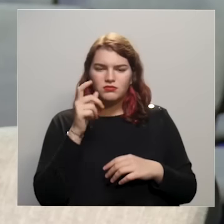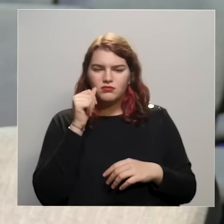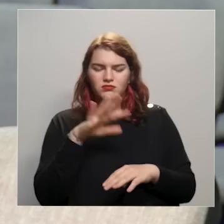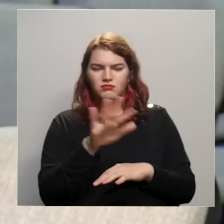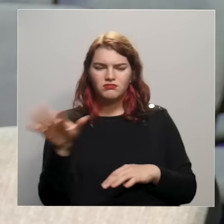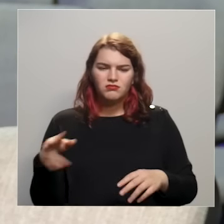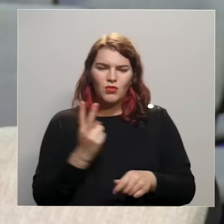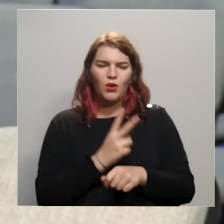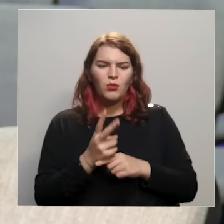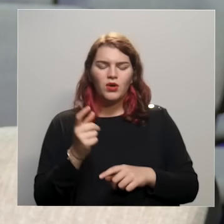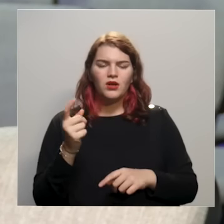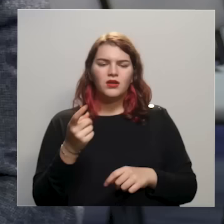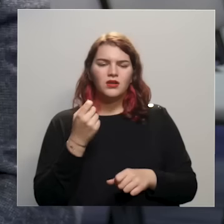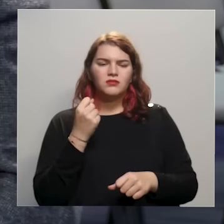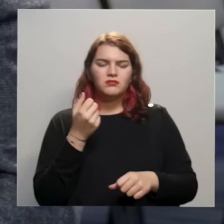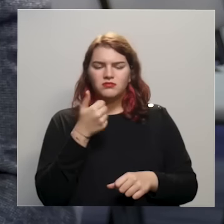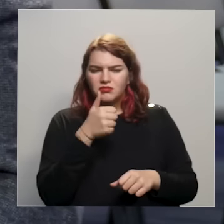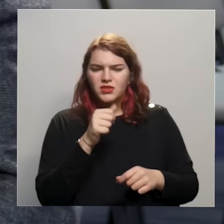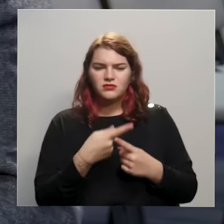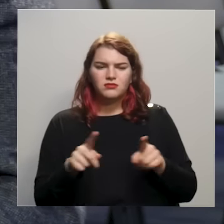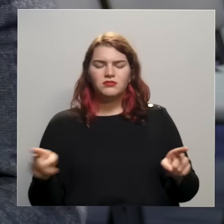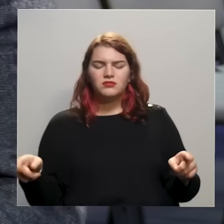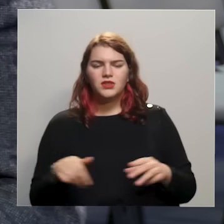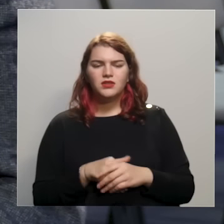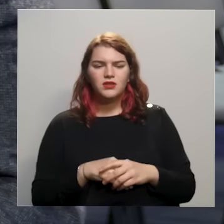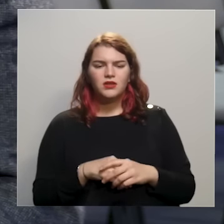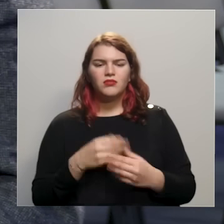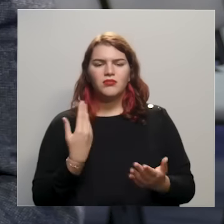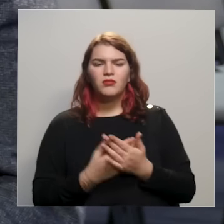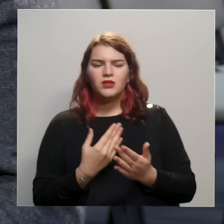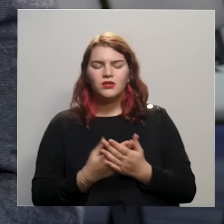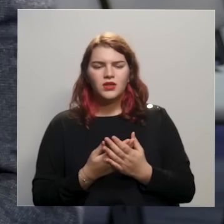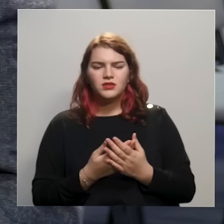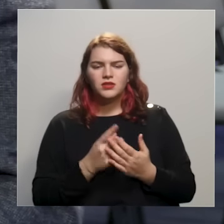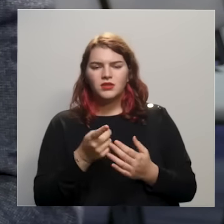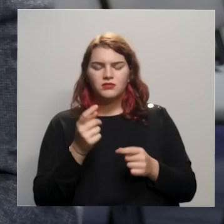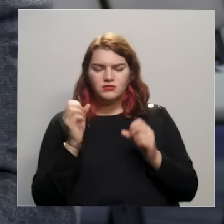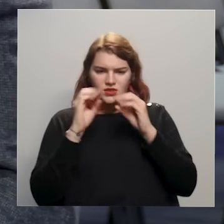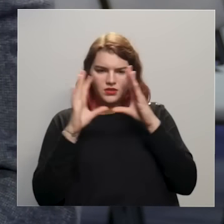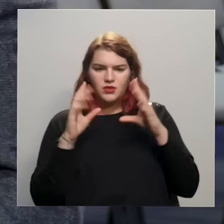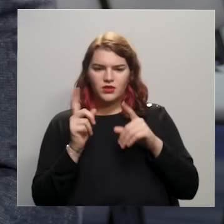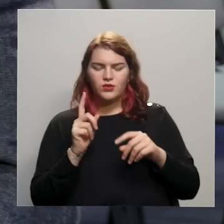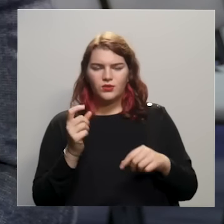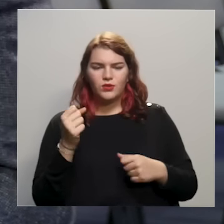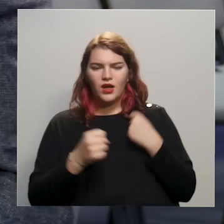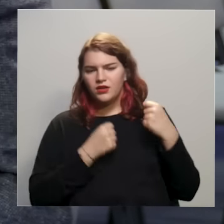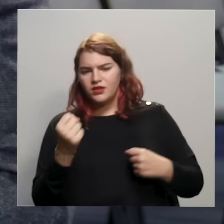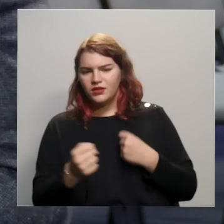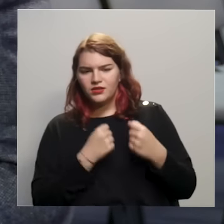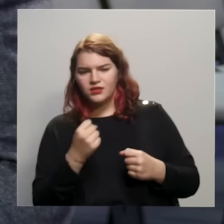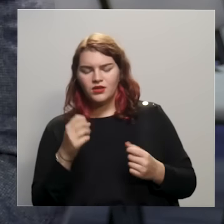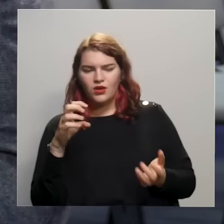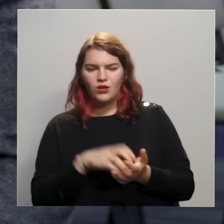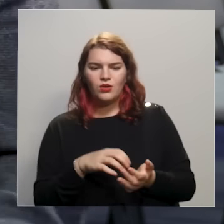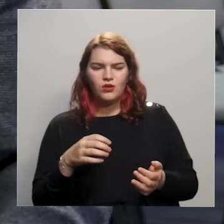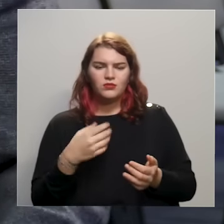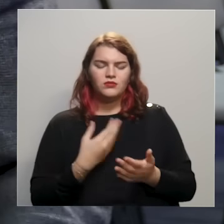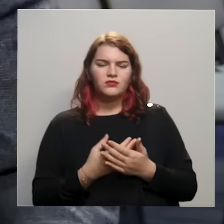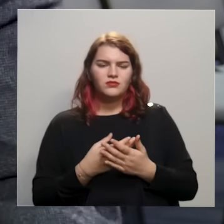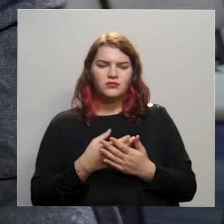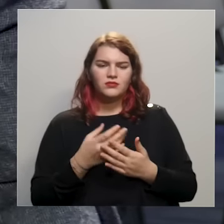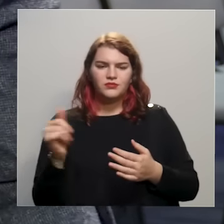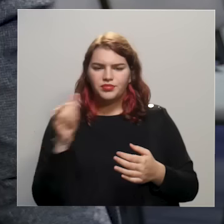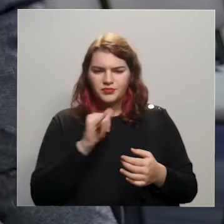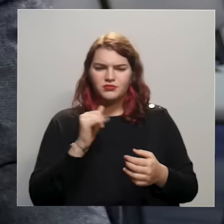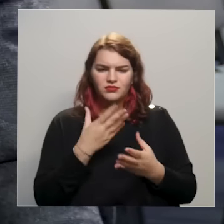în slujirii dorești neîngăduite. Și mai spune acolo, de aceea să mire ei că nu alergați cu ei la același potop de desfrâne. Bine, ne-au